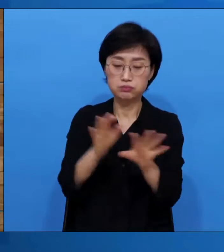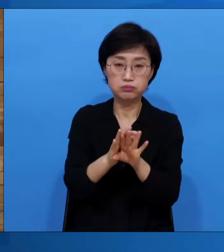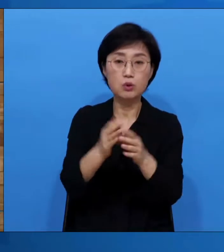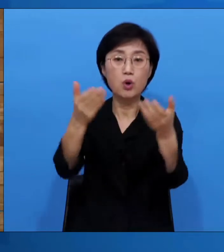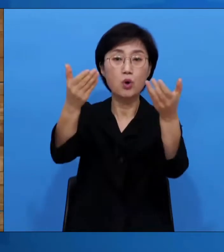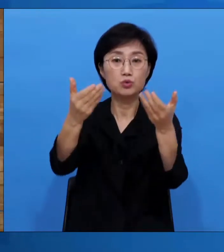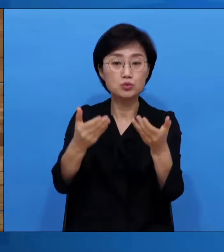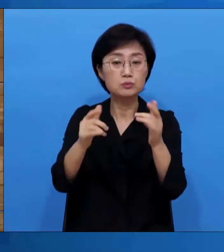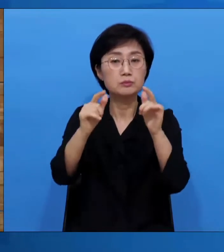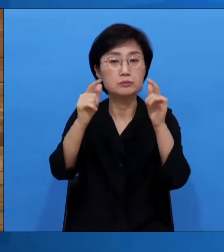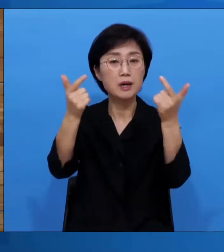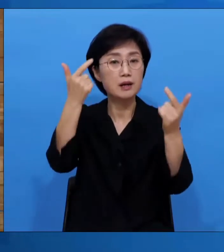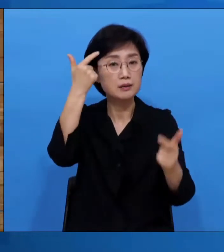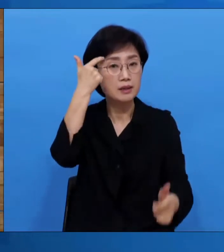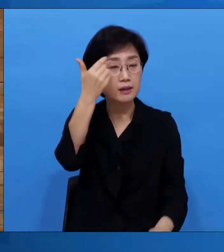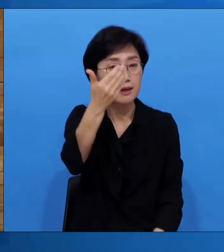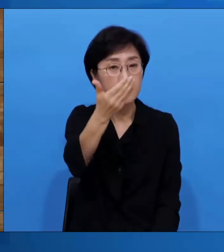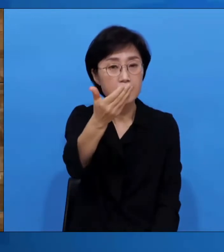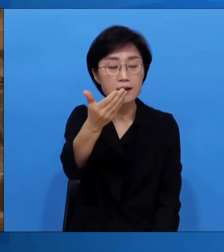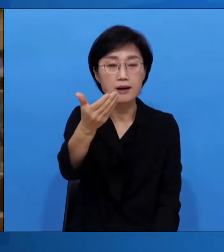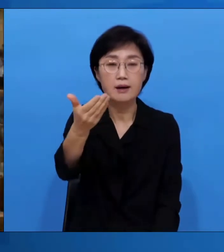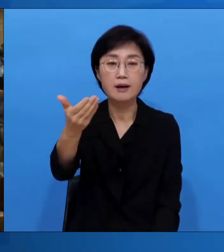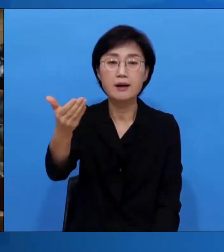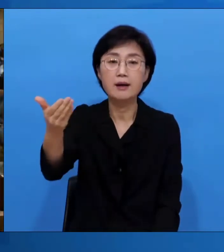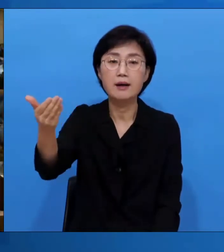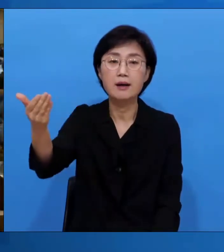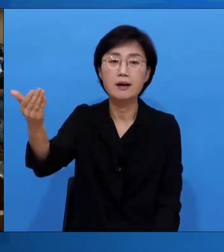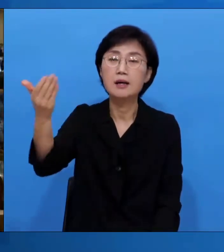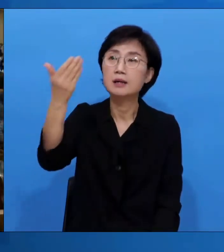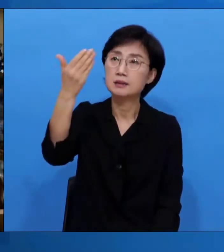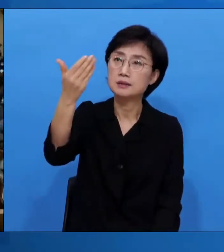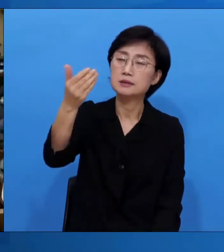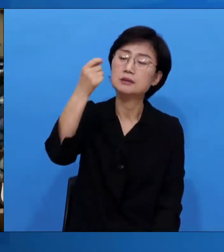속죄함 아닌가